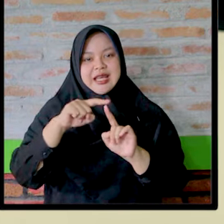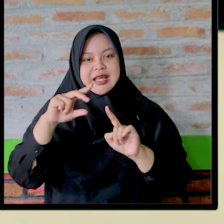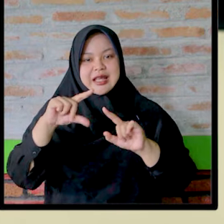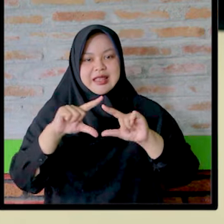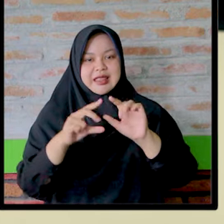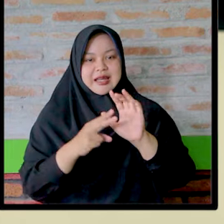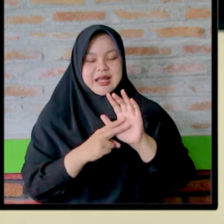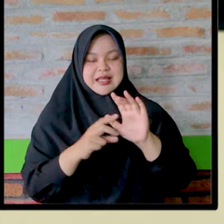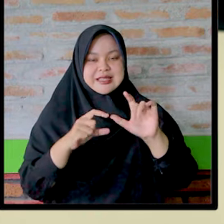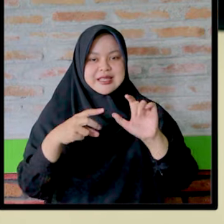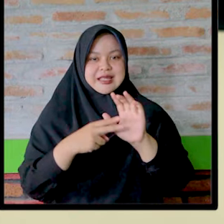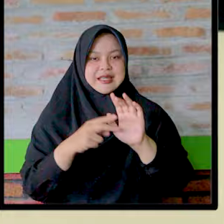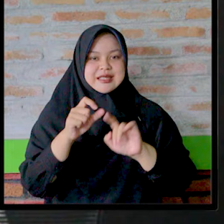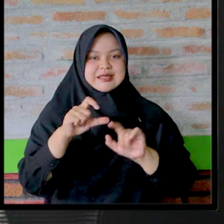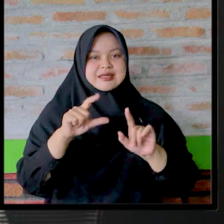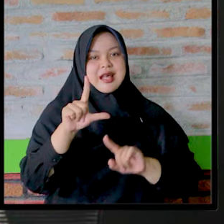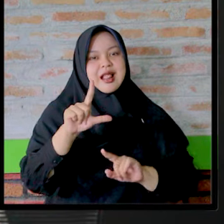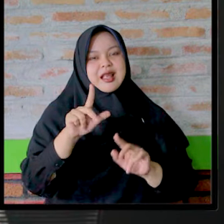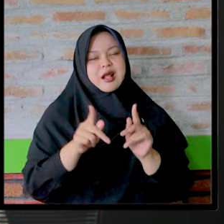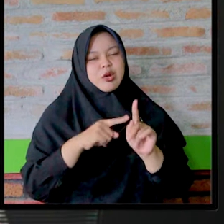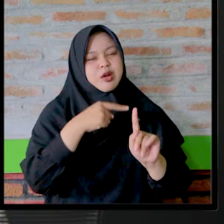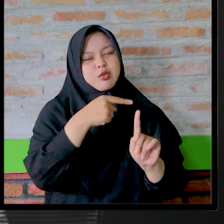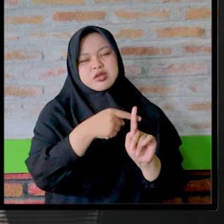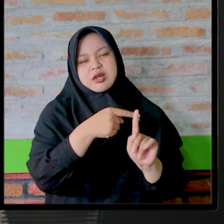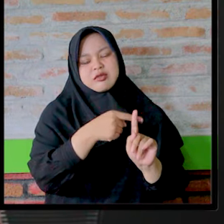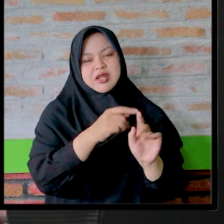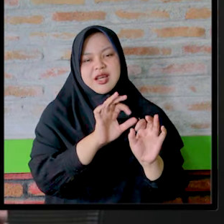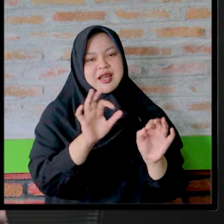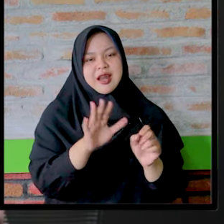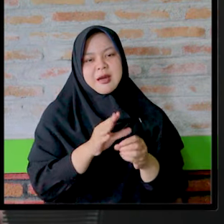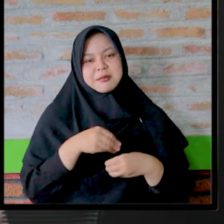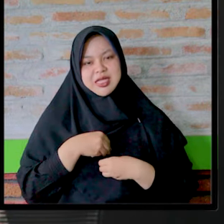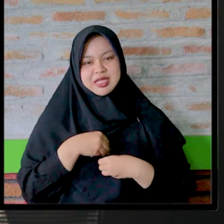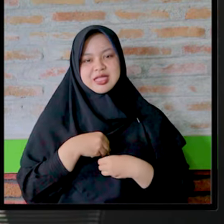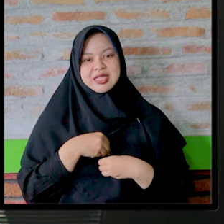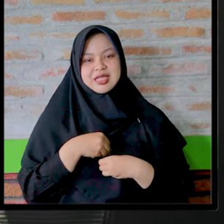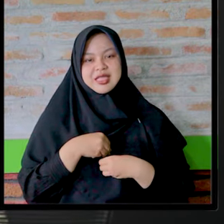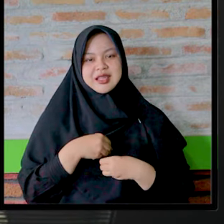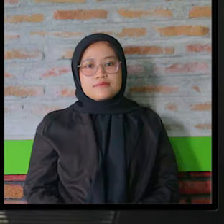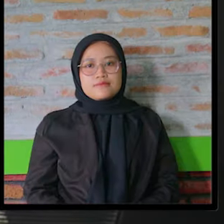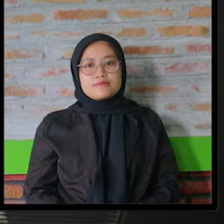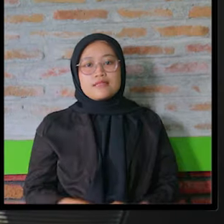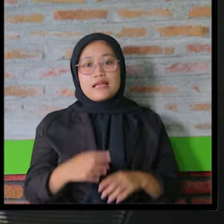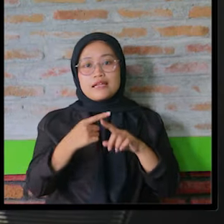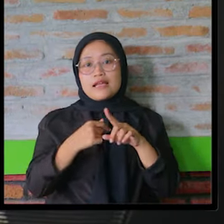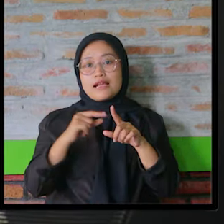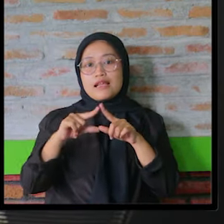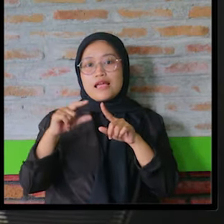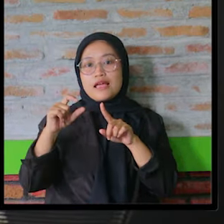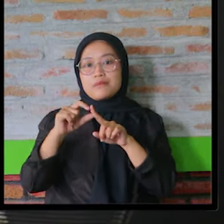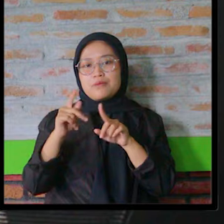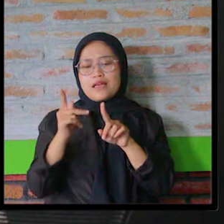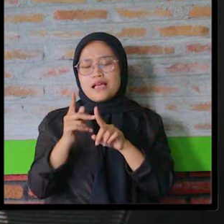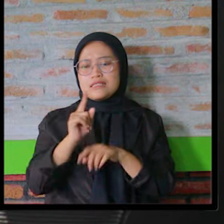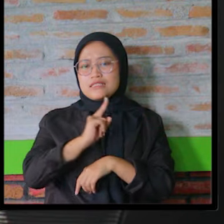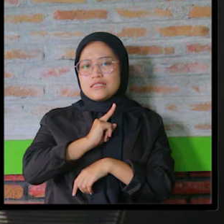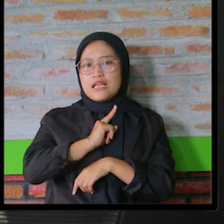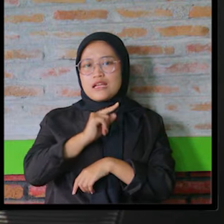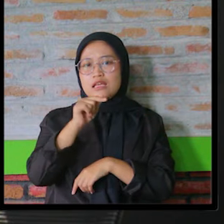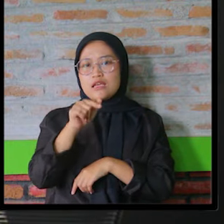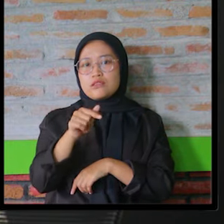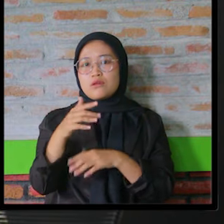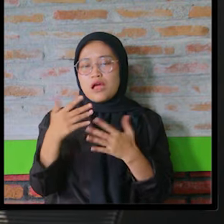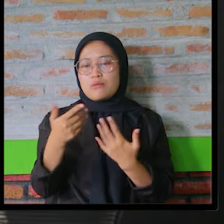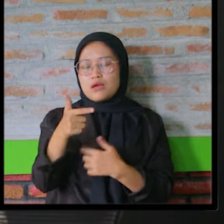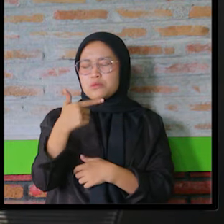enggak akan dapat i ya jadi keperbihakan dari aph sendiri itu juga apa ya Ee sangat penting ya Bu ya